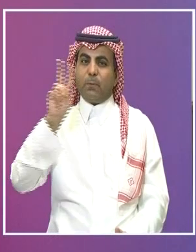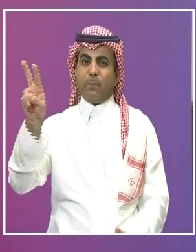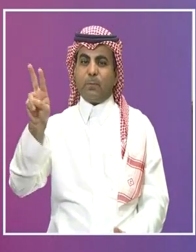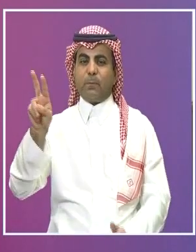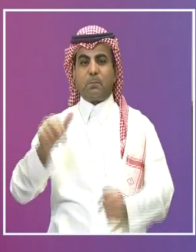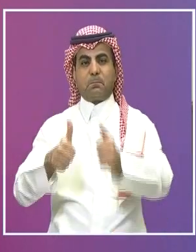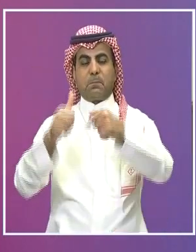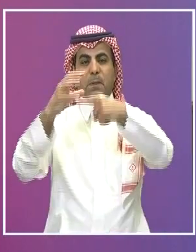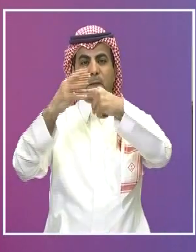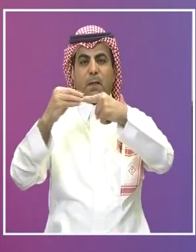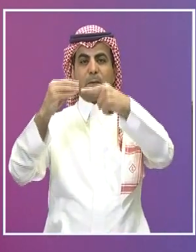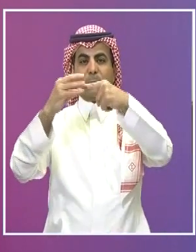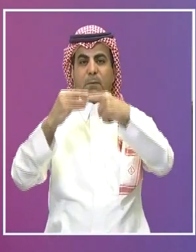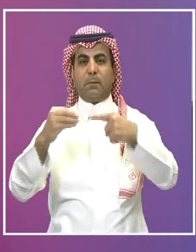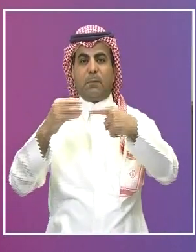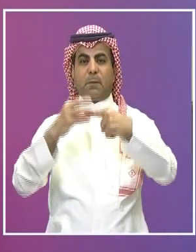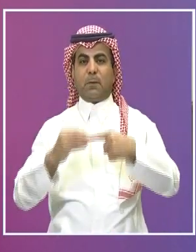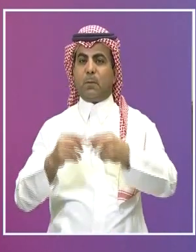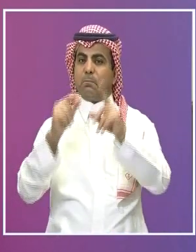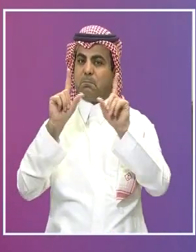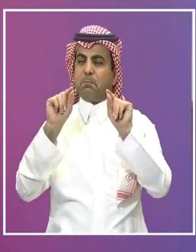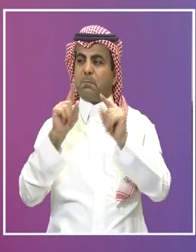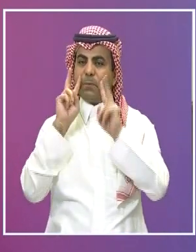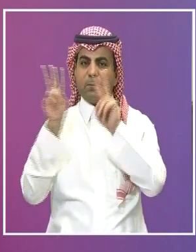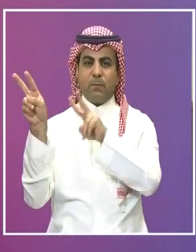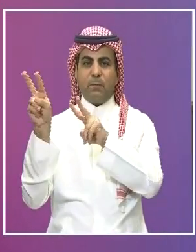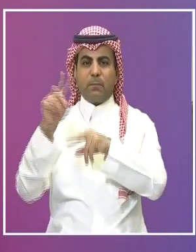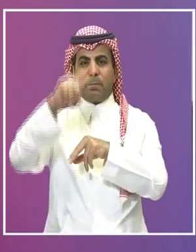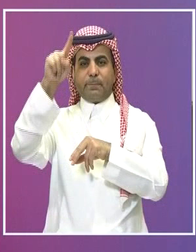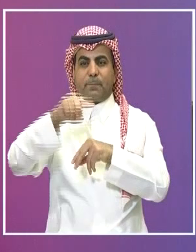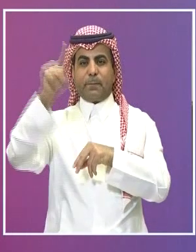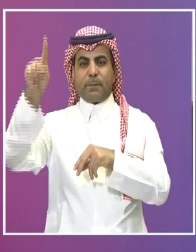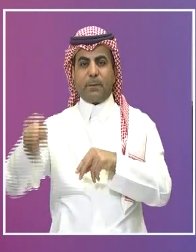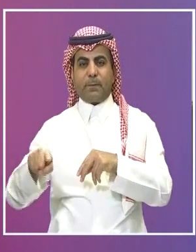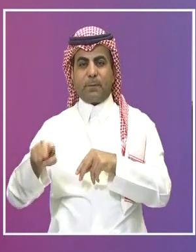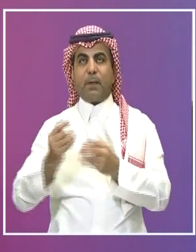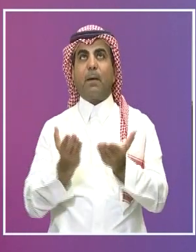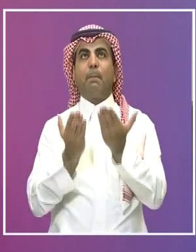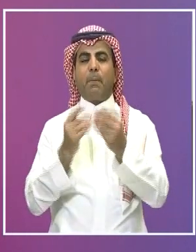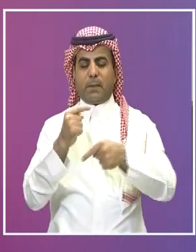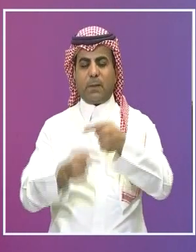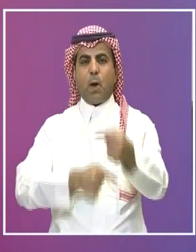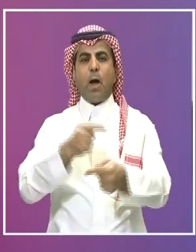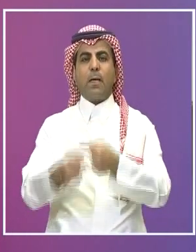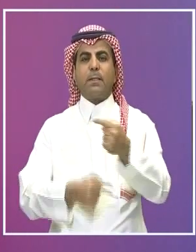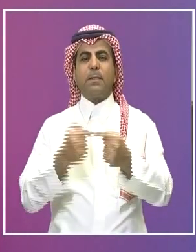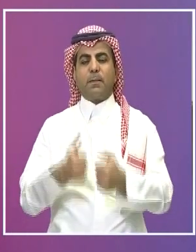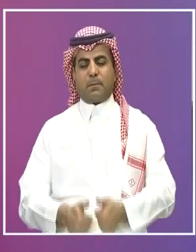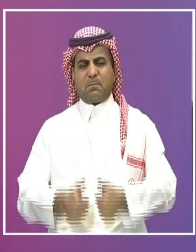توجه في المنحنى باتجاهات إيجابية جدا، نسأل الله أن تواصل هذه الاتجاهات